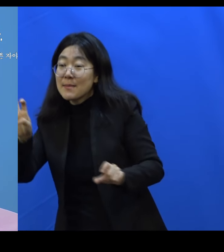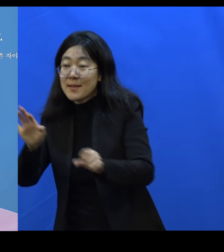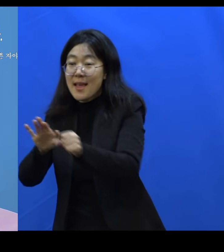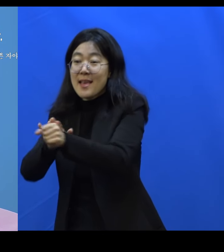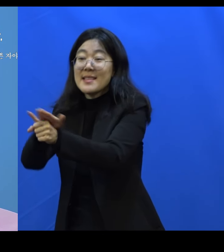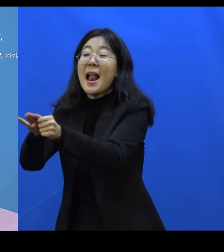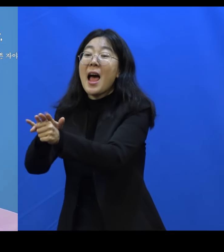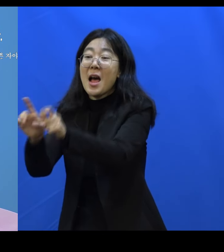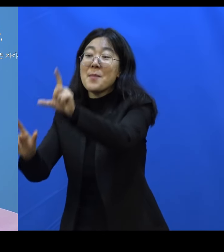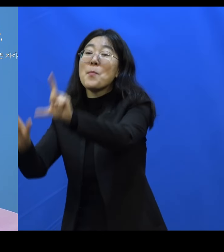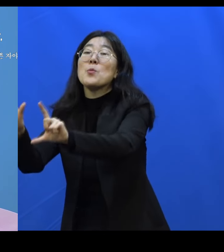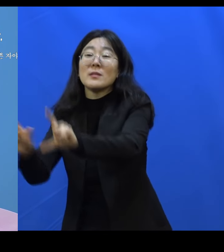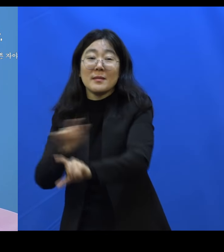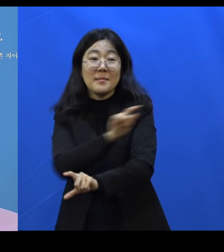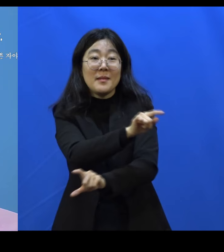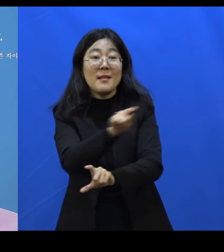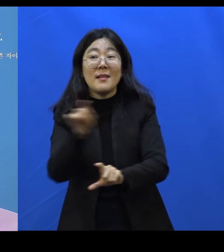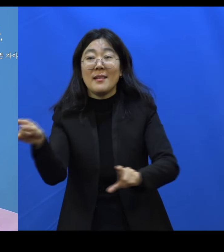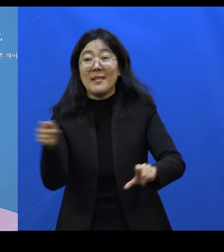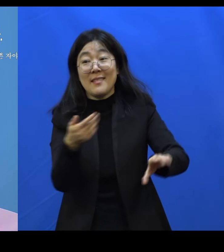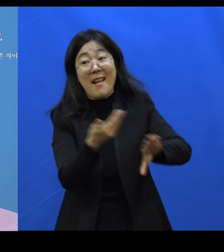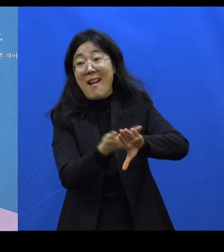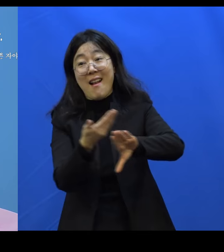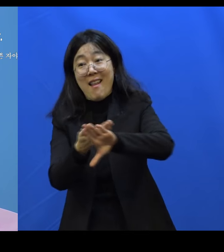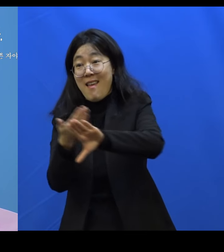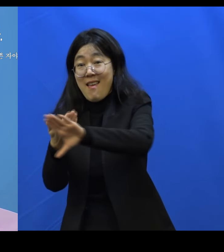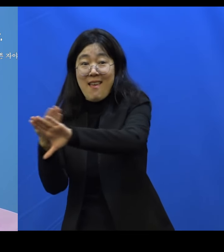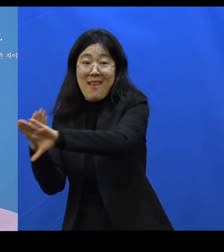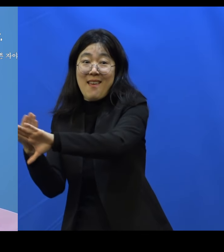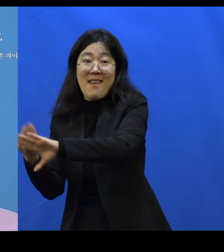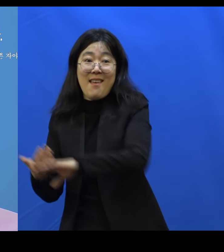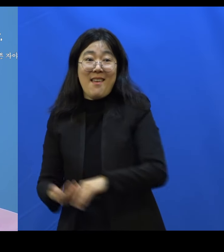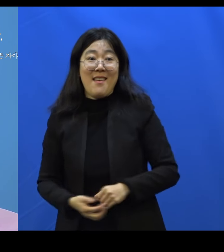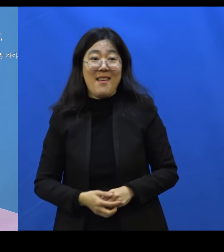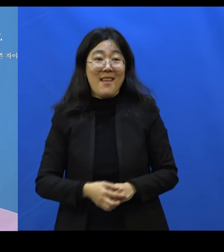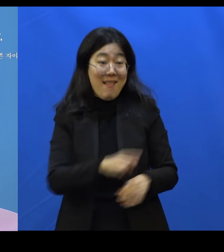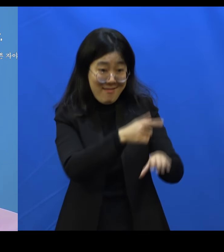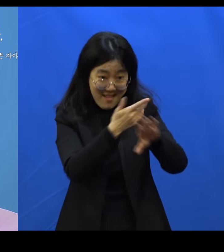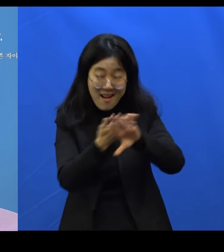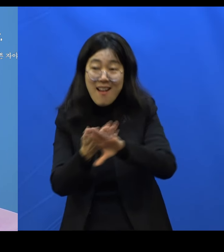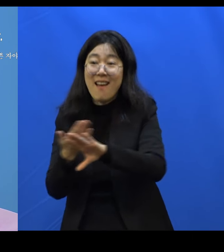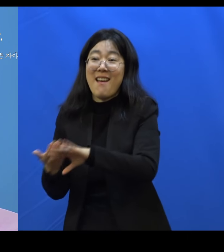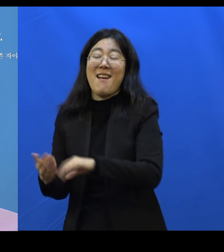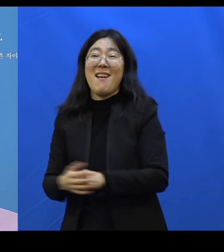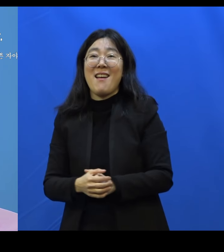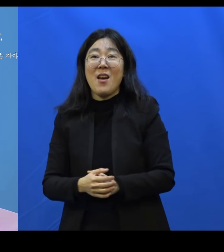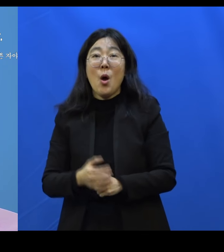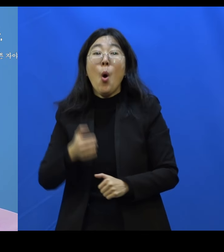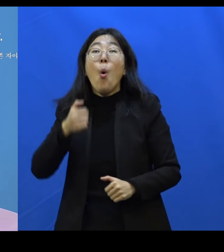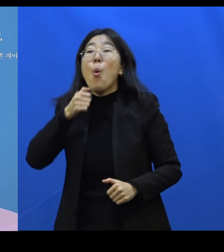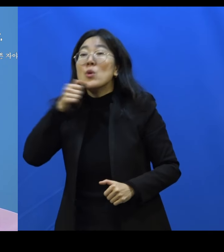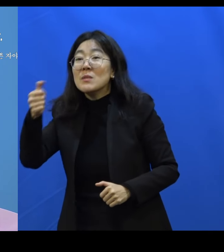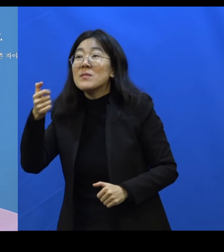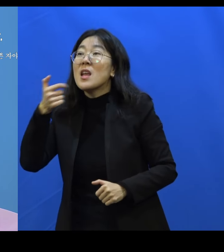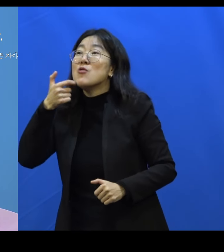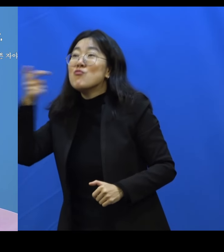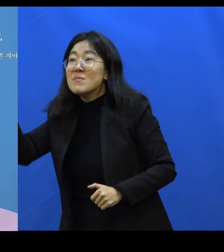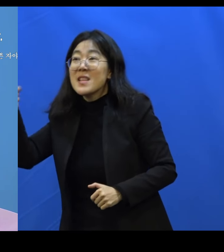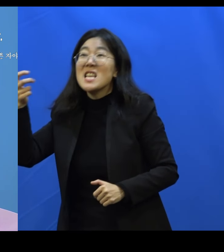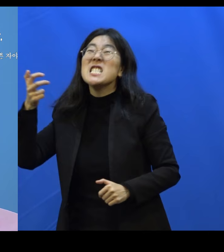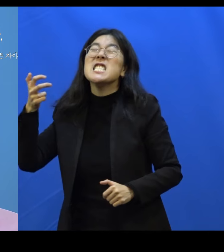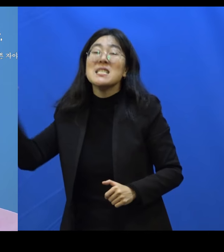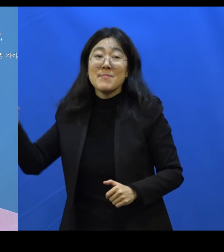30대로 40대로 가면서 사랑이 다른 국면으로 흘러가요. 그리고 50대, 60대,